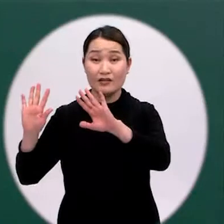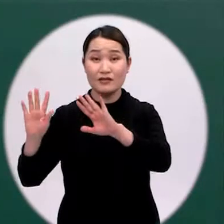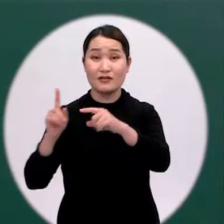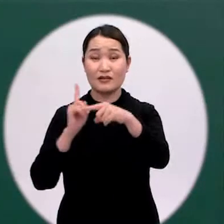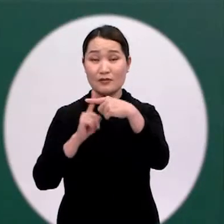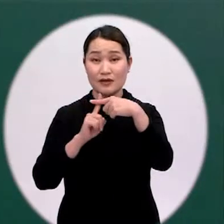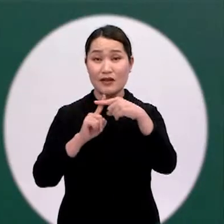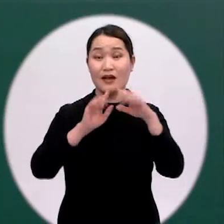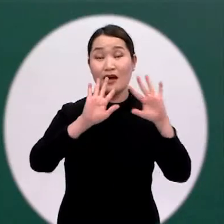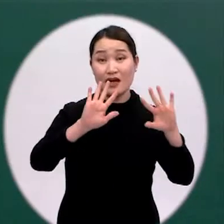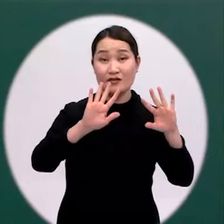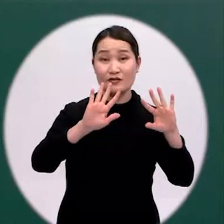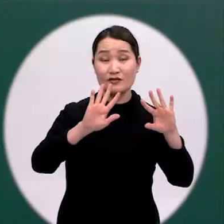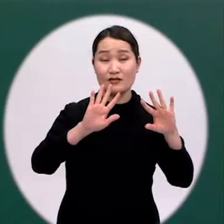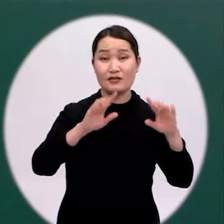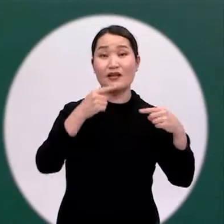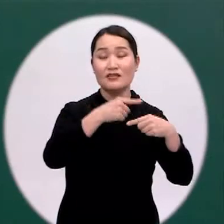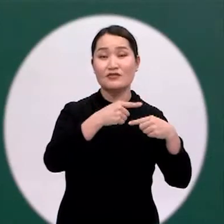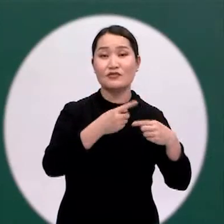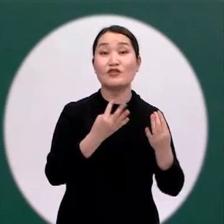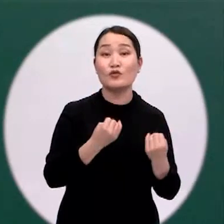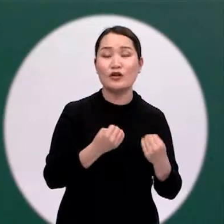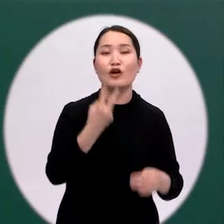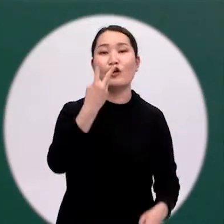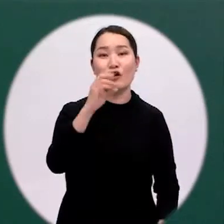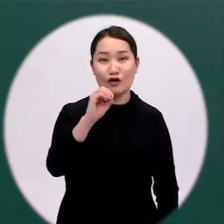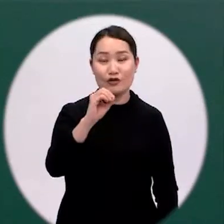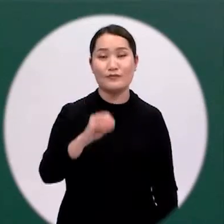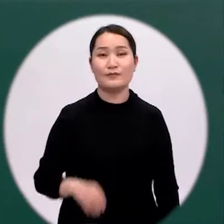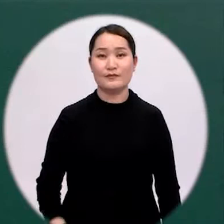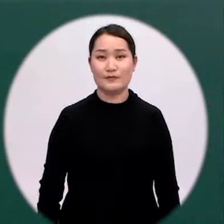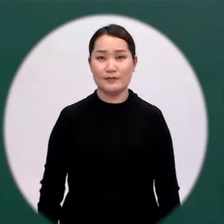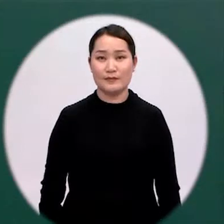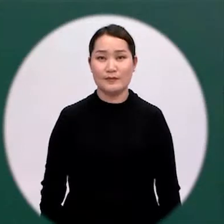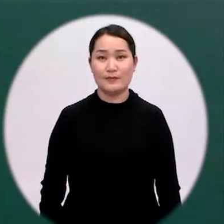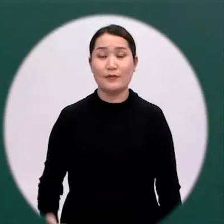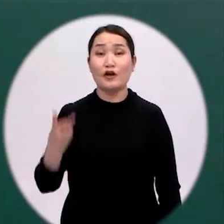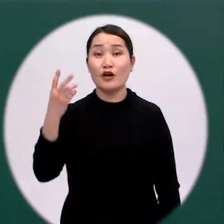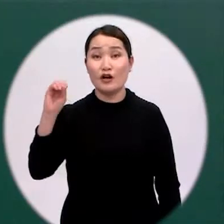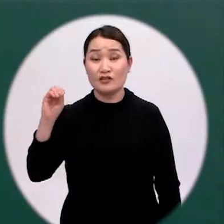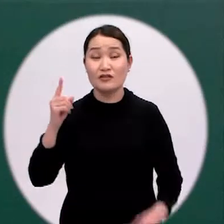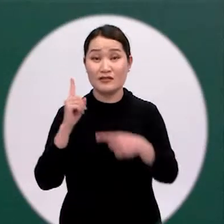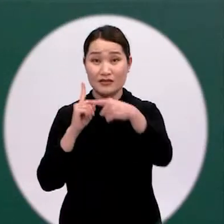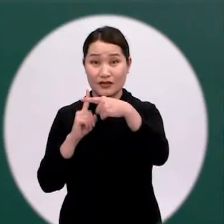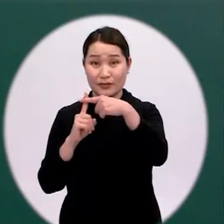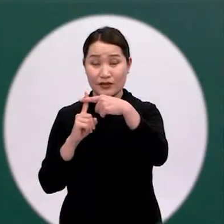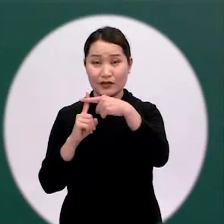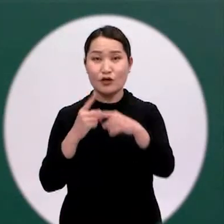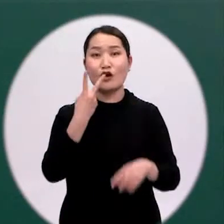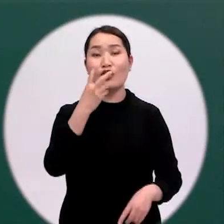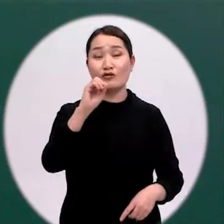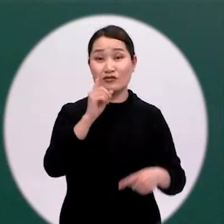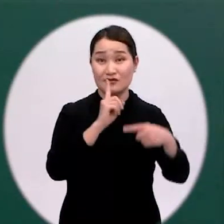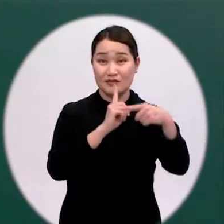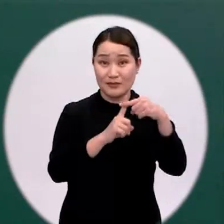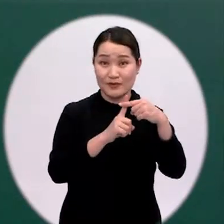төгрөг дээр 10 төгрөгийг нэмэхээр 20 төгрөг. За 20 төгрөг дээр